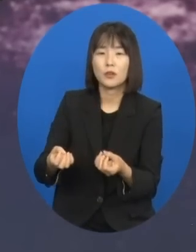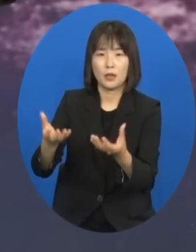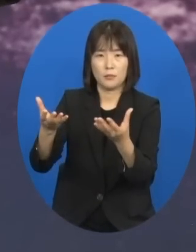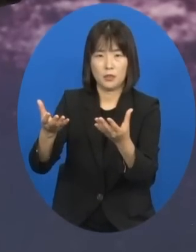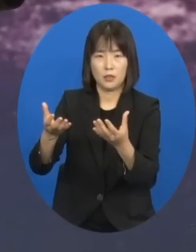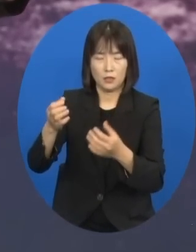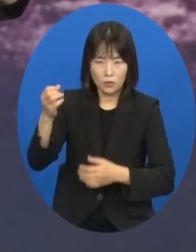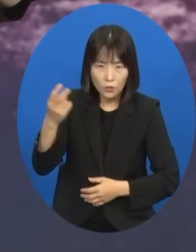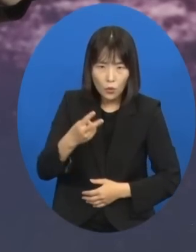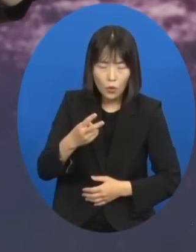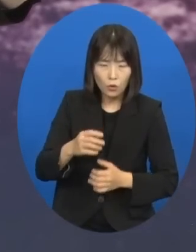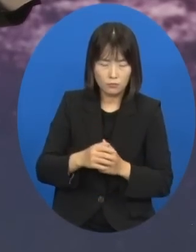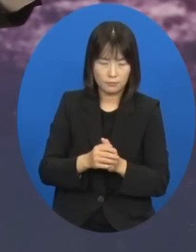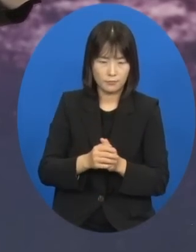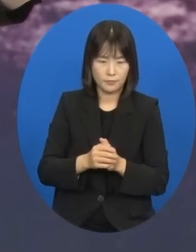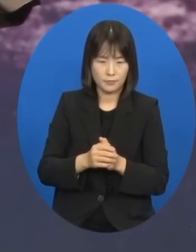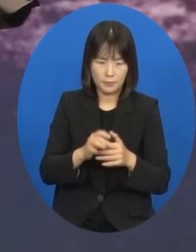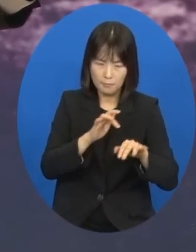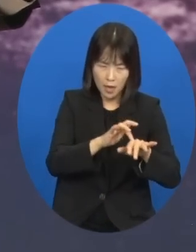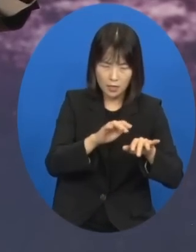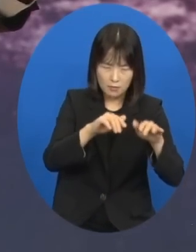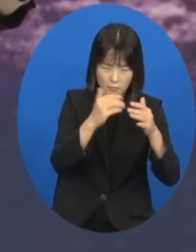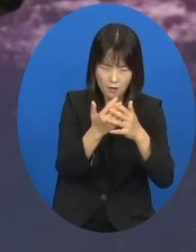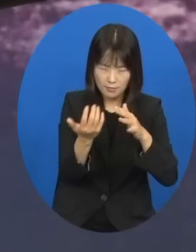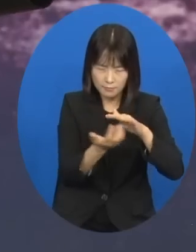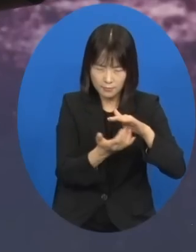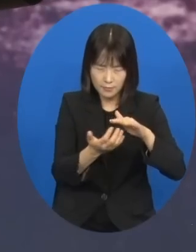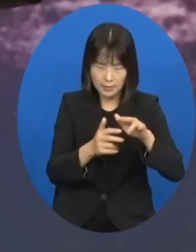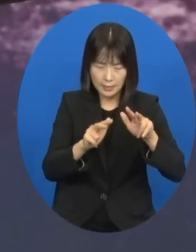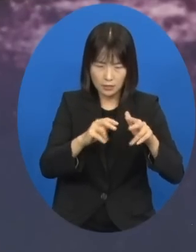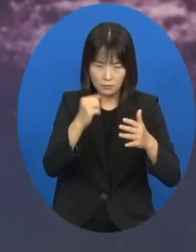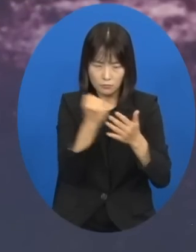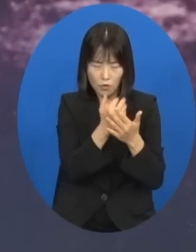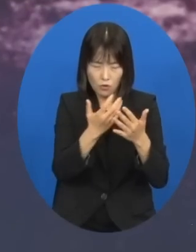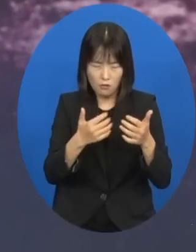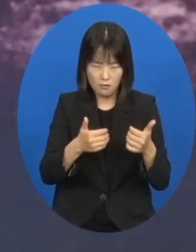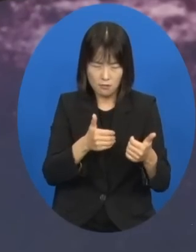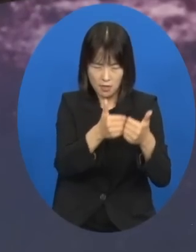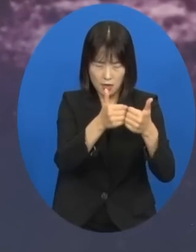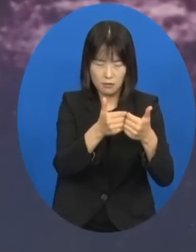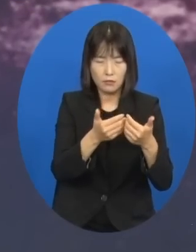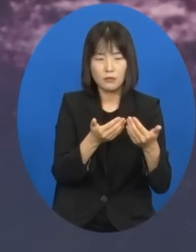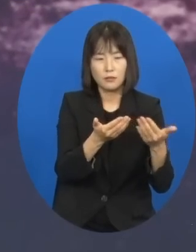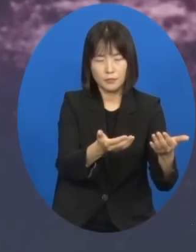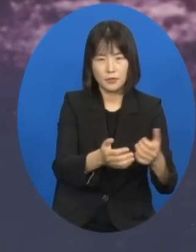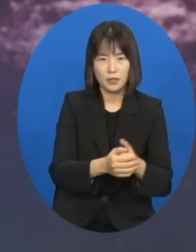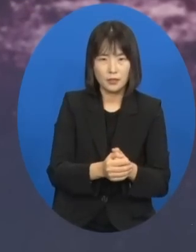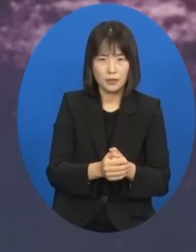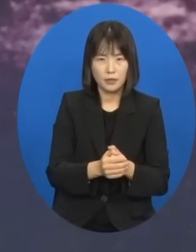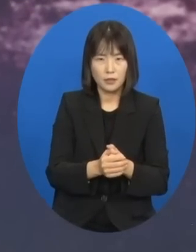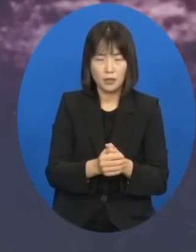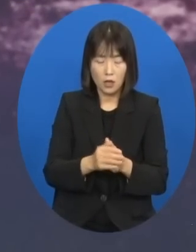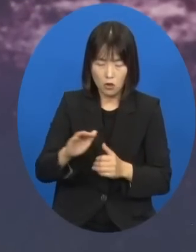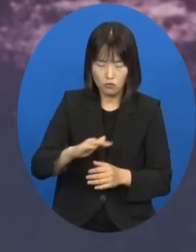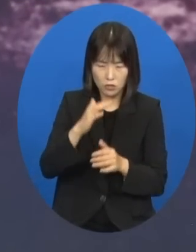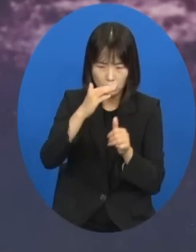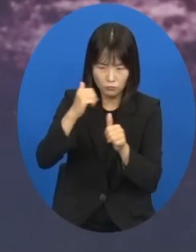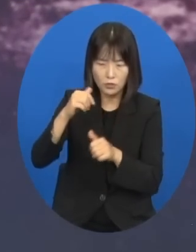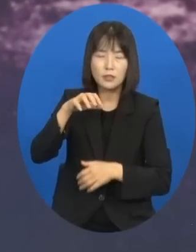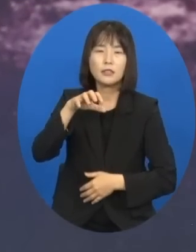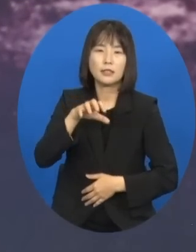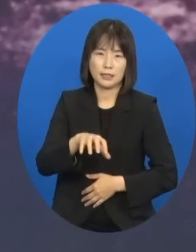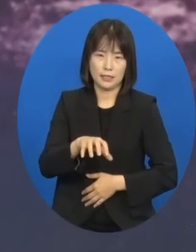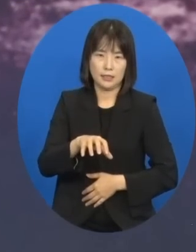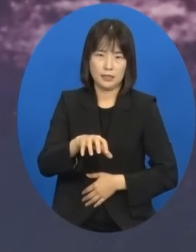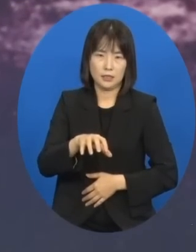그러면서 동시에 마귀의 모든 관계는 이 시간 보혈로 대적합니다. 주여 그리하여 우리의 부르신 그 자리 그리하여